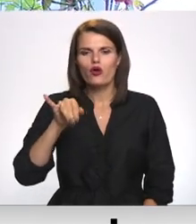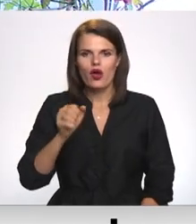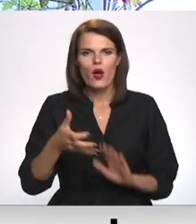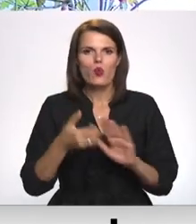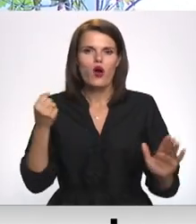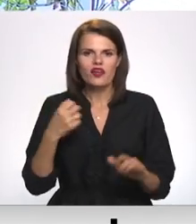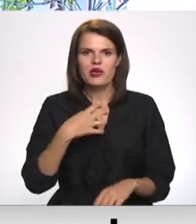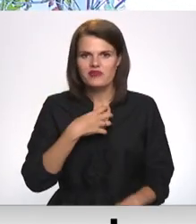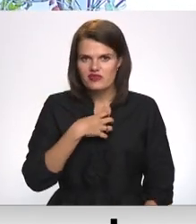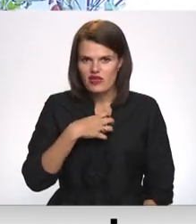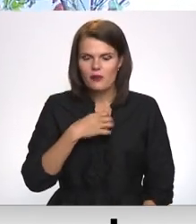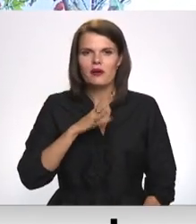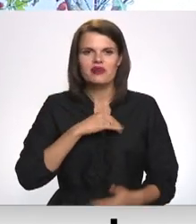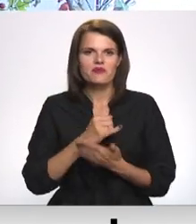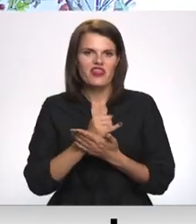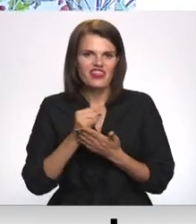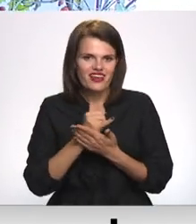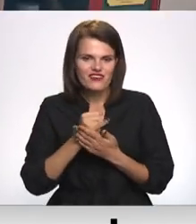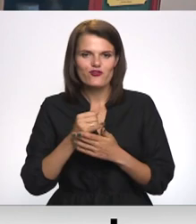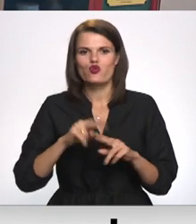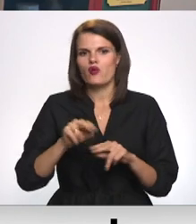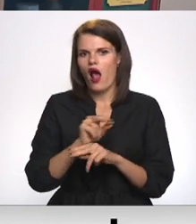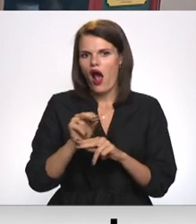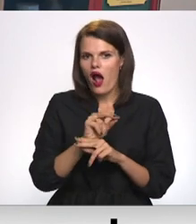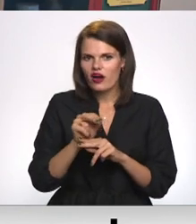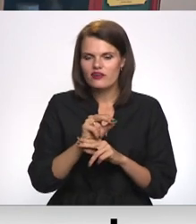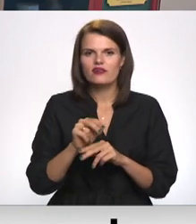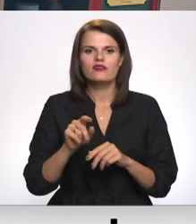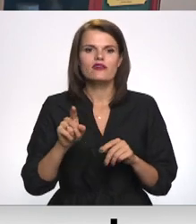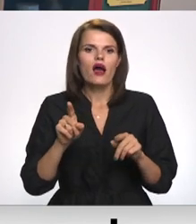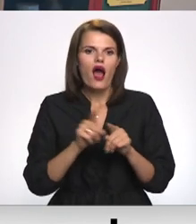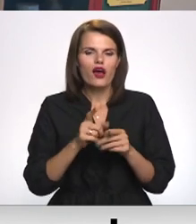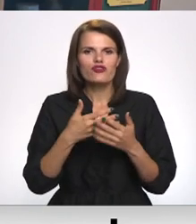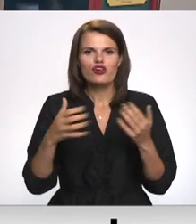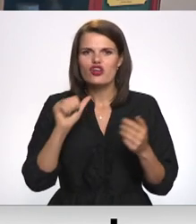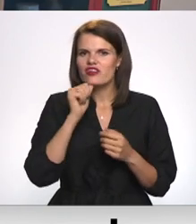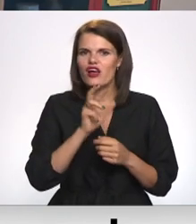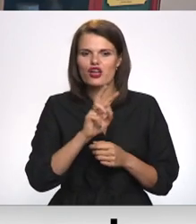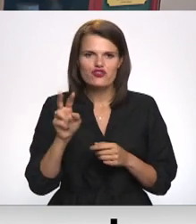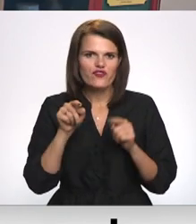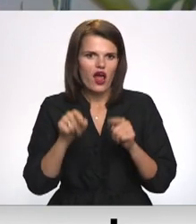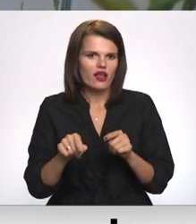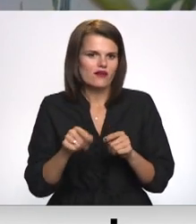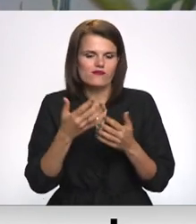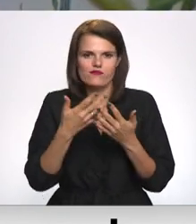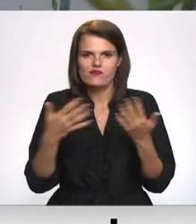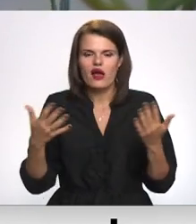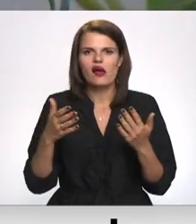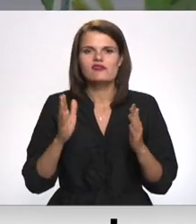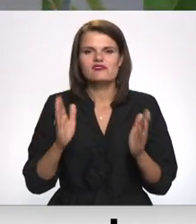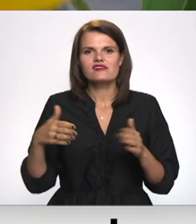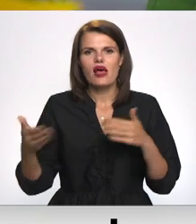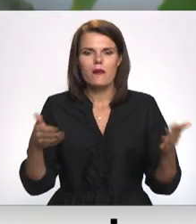sāpes, tā viņa dezinficē un tad viņa ārstē. Arī bez veikala garšvielu maisījumiem varbūt mierīgi iztikt. Visas ceļmalas